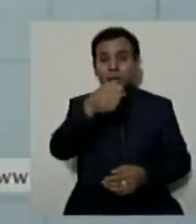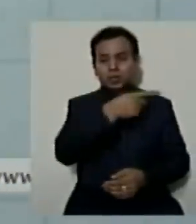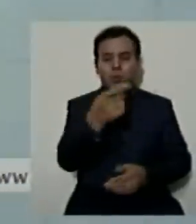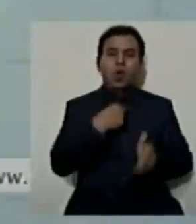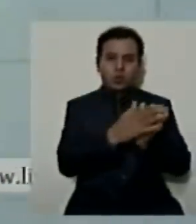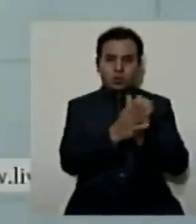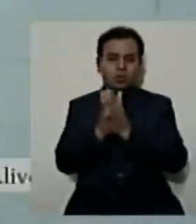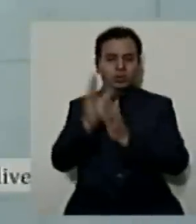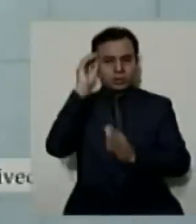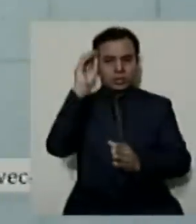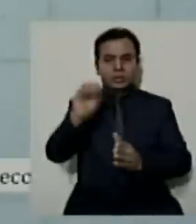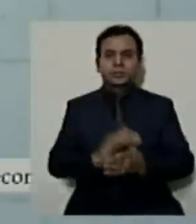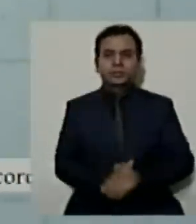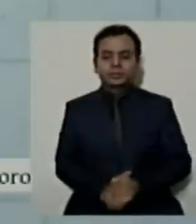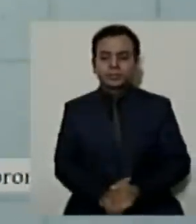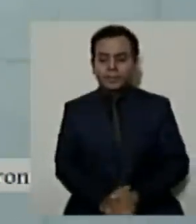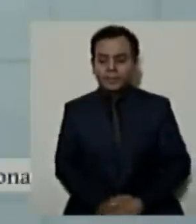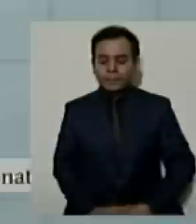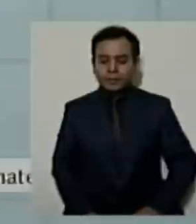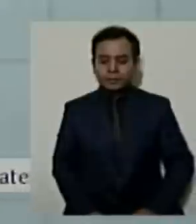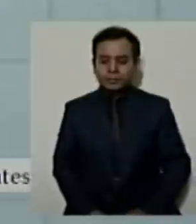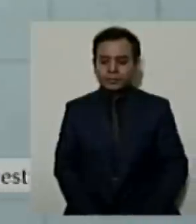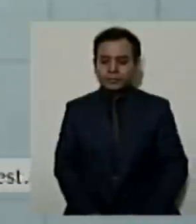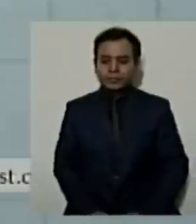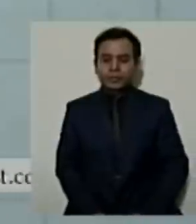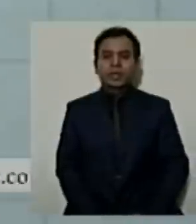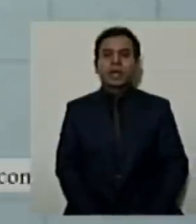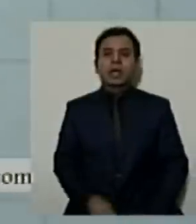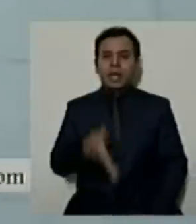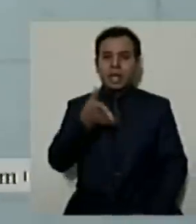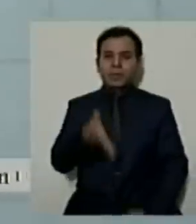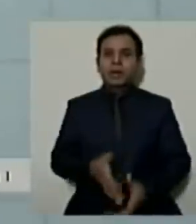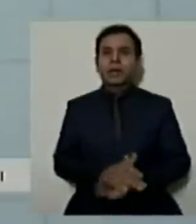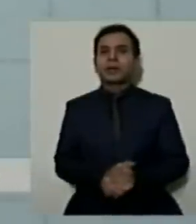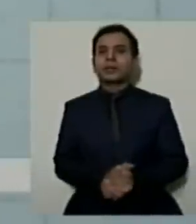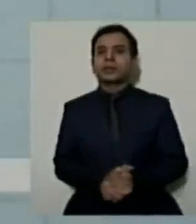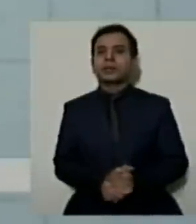এবার আমি আসবো আজকের বাংলাদেশ পরিস্থিতি কোভিড বিষয়ে।